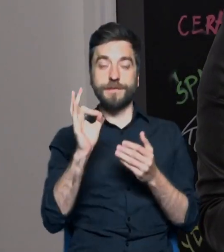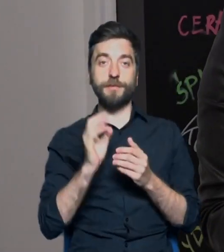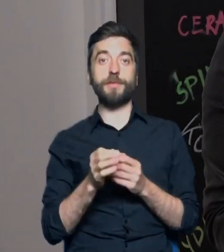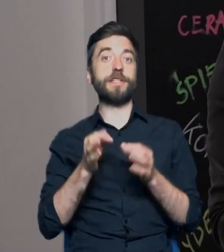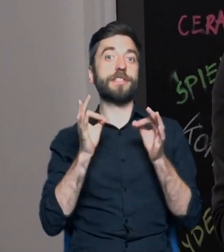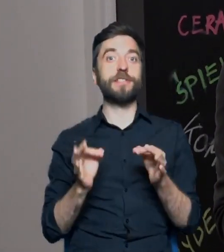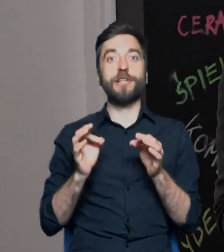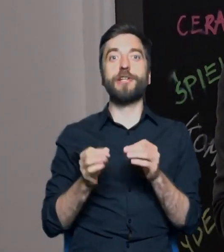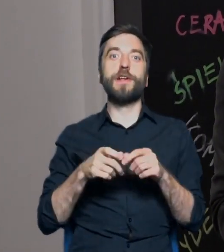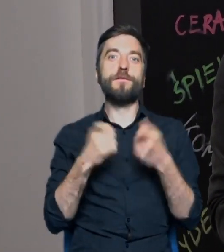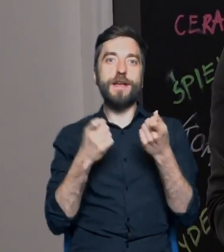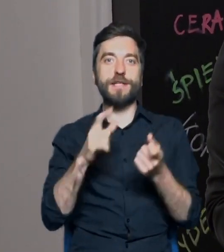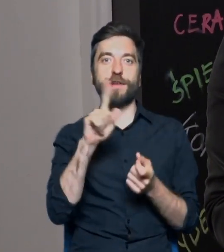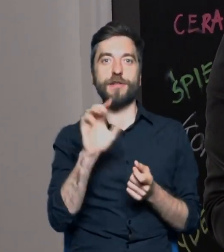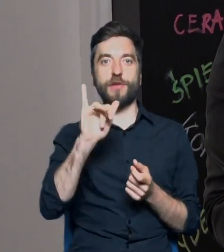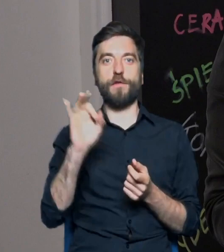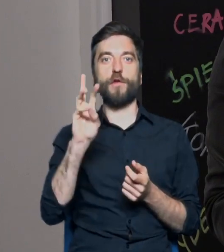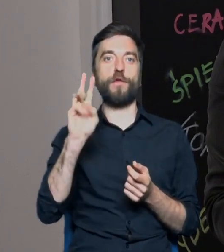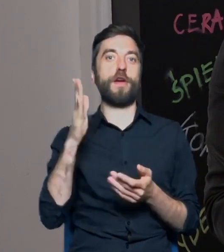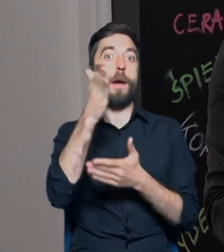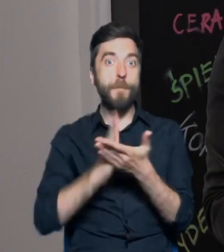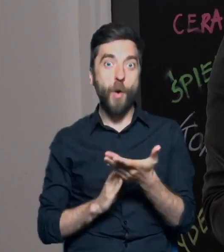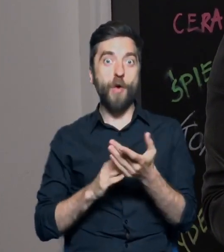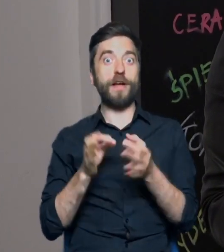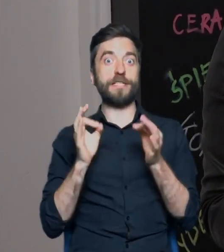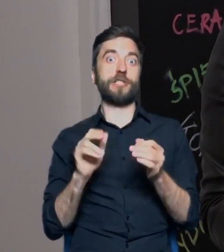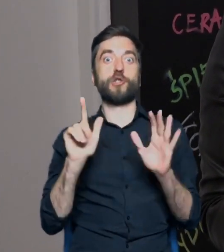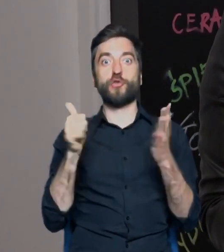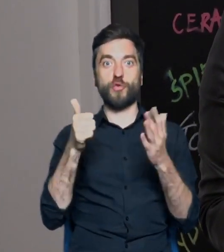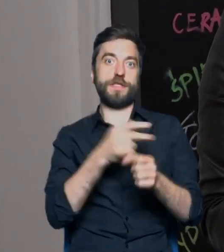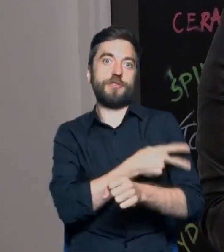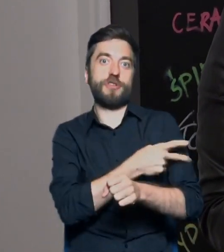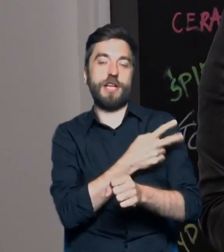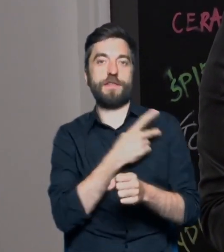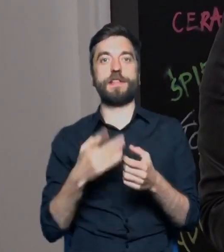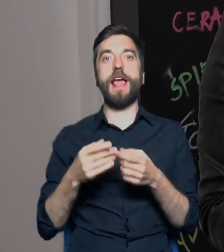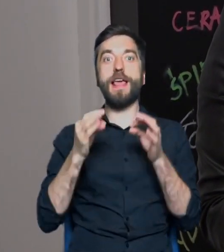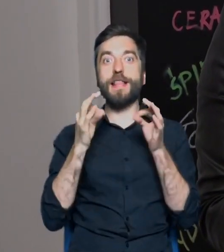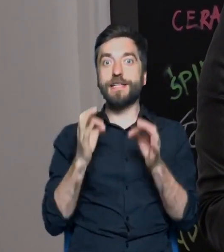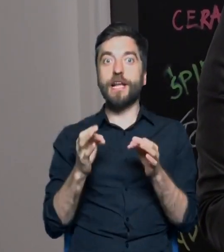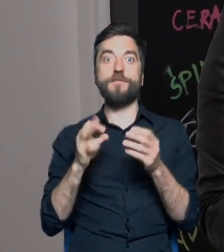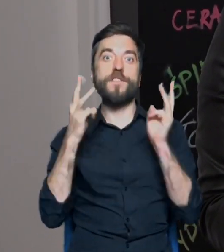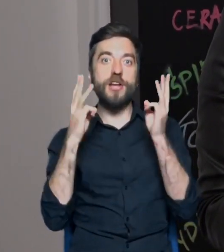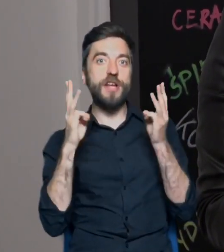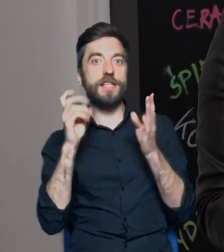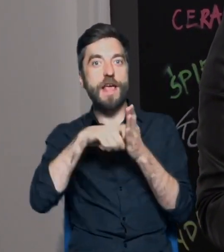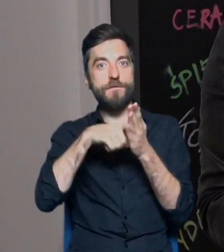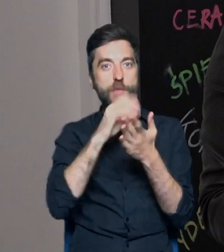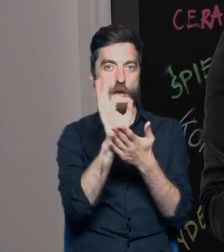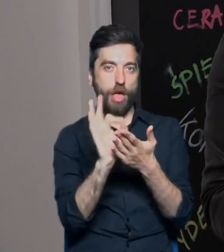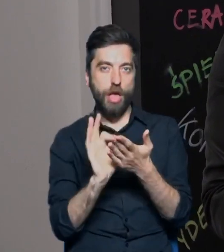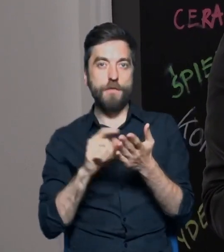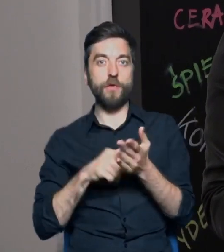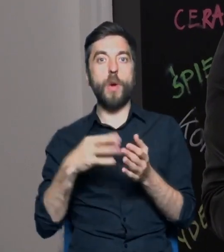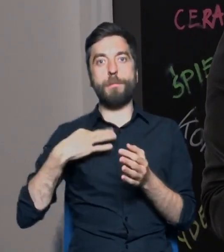Dzień dobry. Jesteśmy na półmetku festiwalu Zofiówka i to właśnie dziś, 6 czerwca, odbywają się warsztaty filmu animowanego